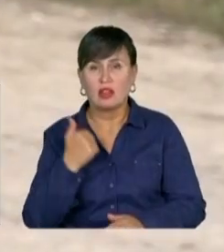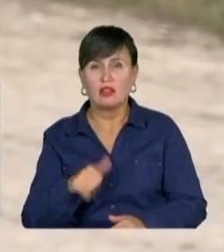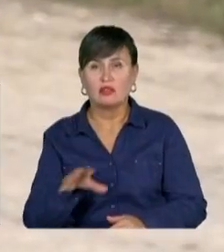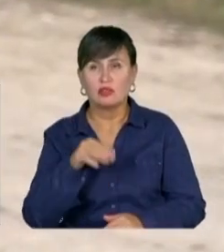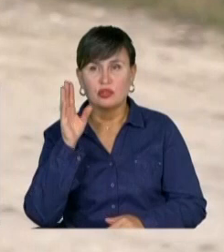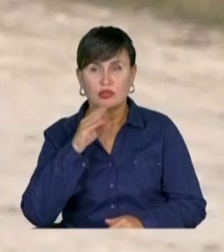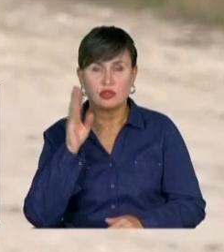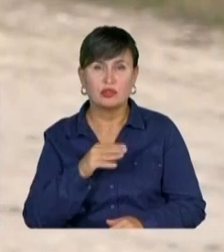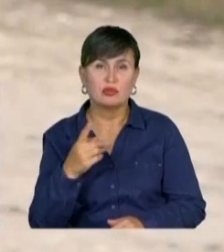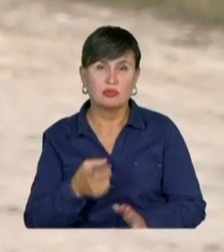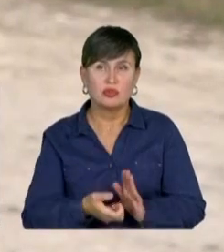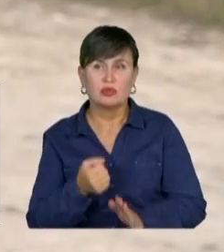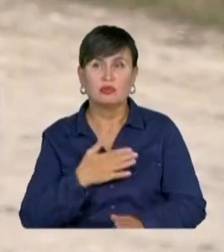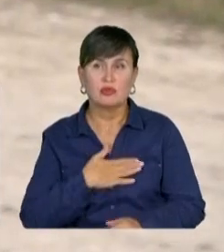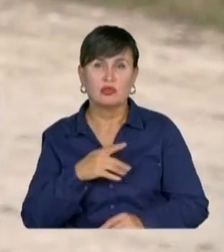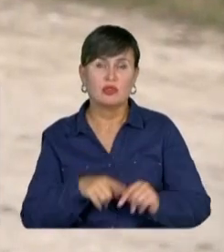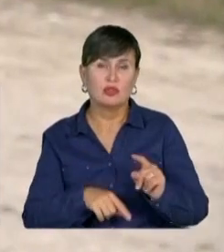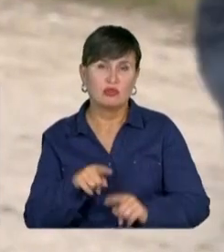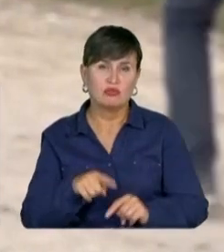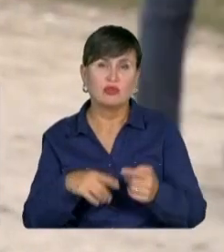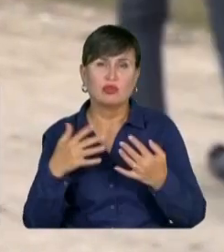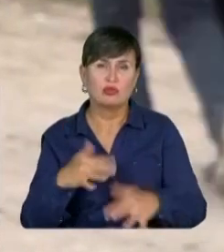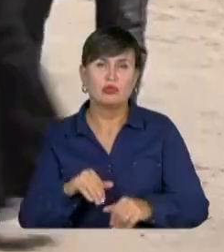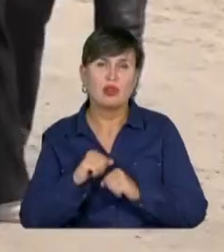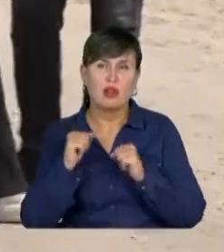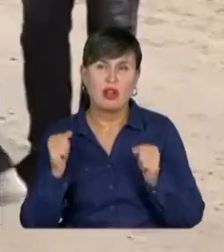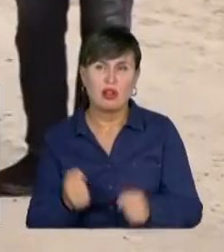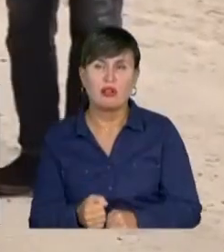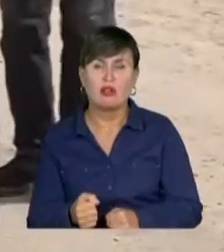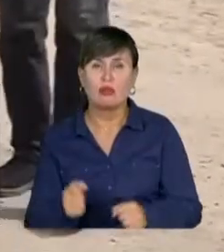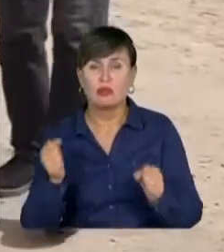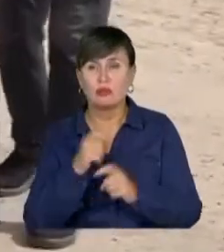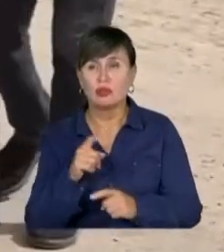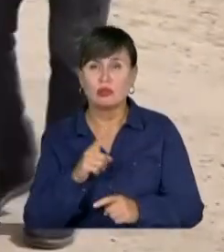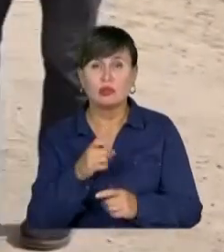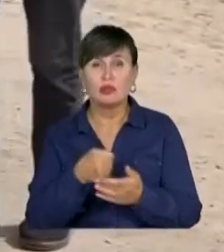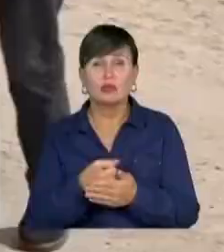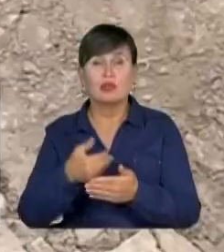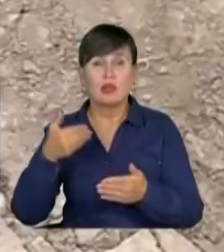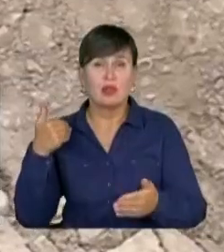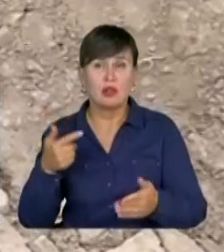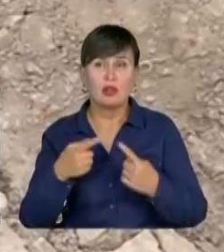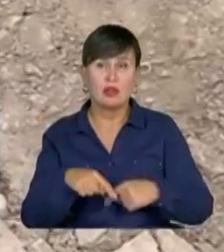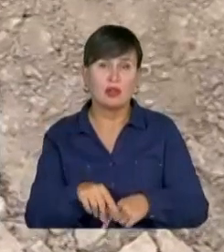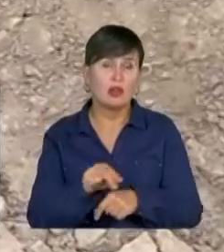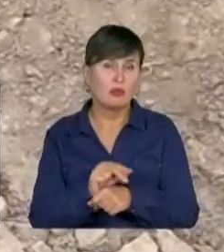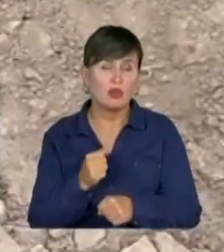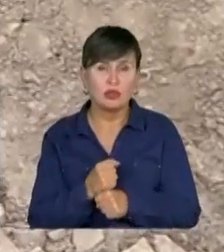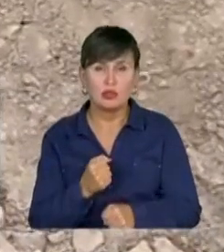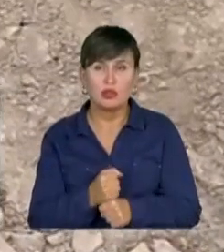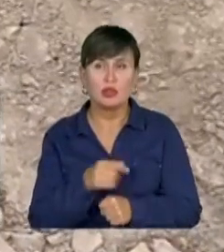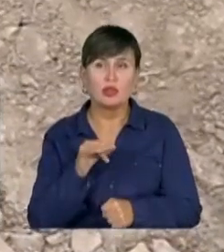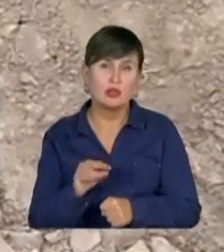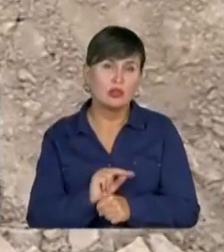воду. Первым вытащили тело моего родственника, оно уже было холодным. Выяснилось, что незадолго до этого подрядчики проводили там ремонт и